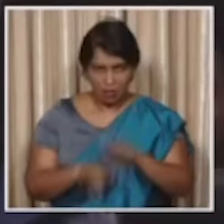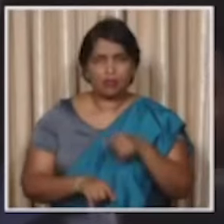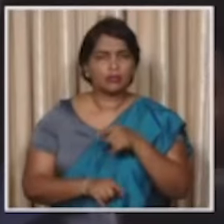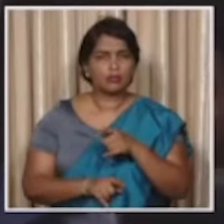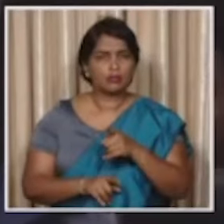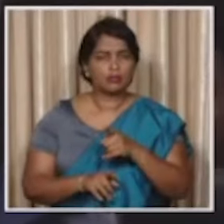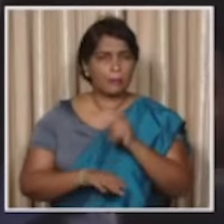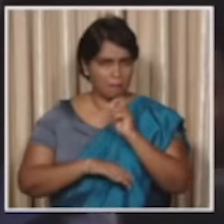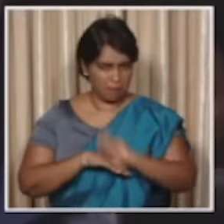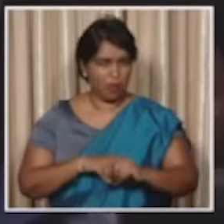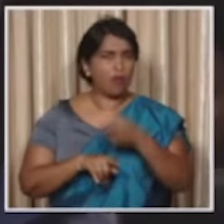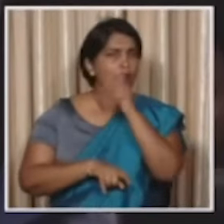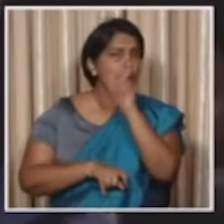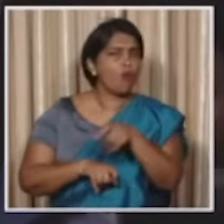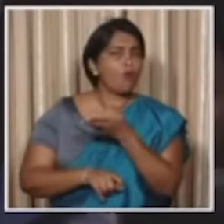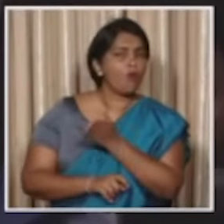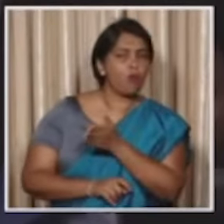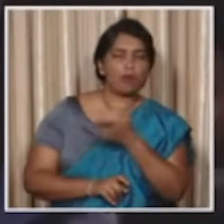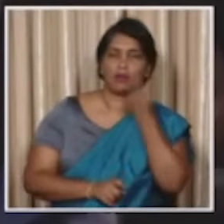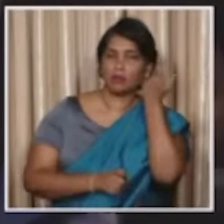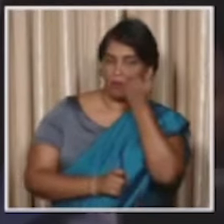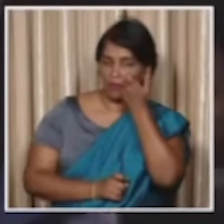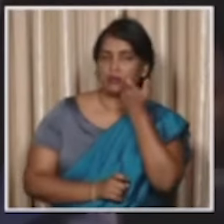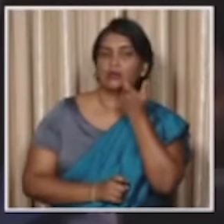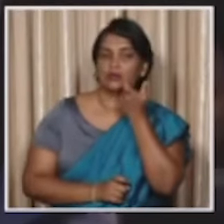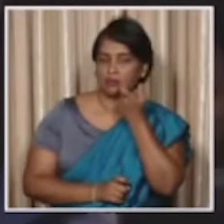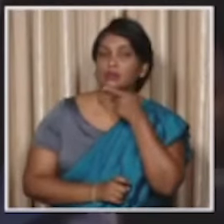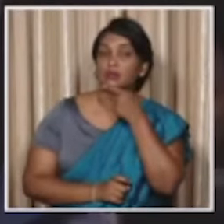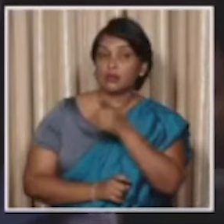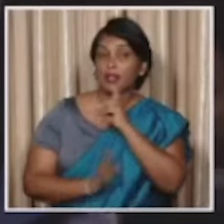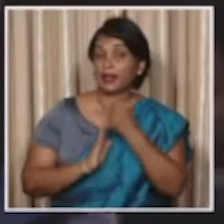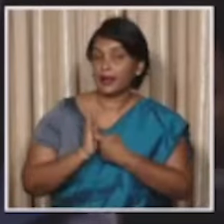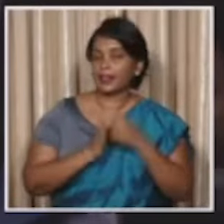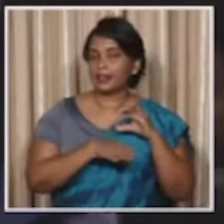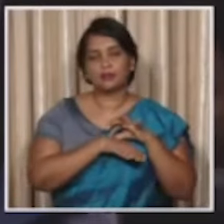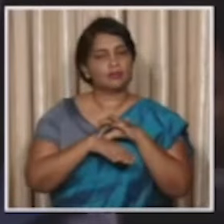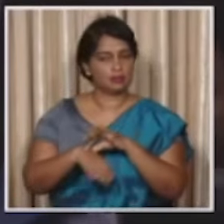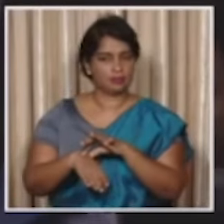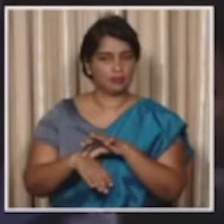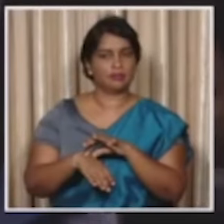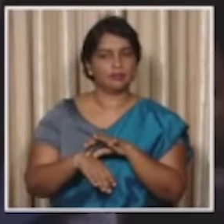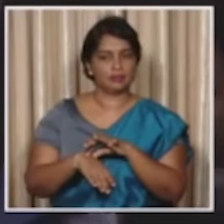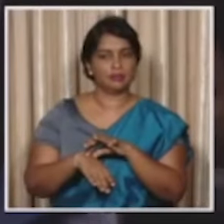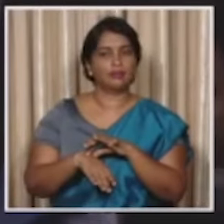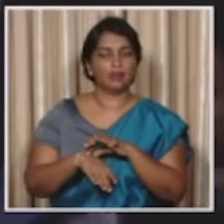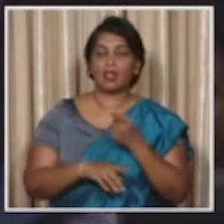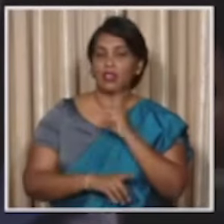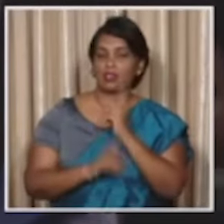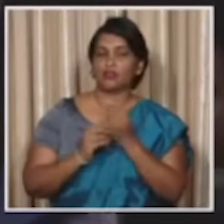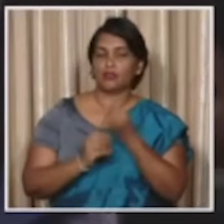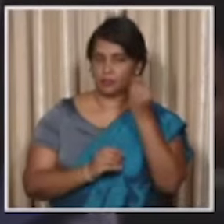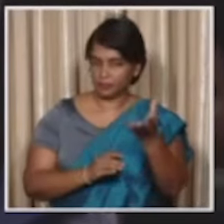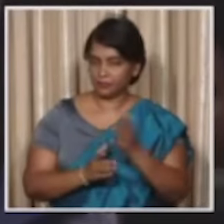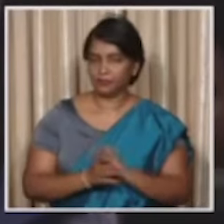නම් ඒ කවුද කින්ද බන්ද කියලා හොයලා ඔවුන්ට නීති හමුවට ගෙනල්ලා දඬුවම් පමනන